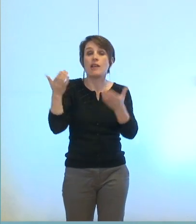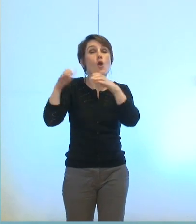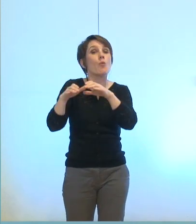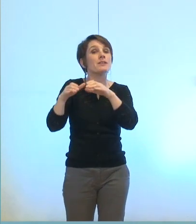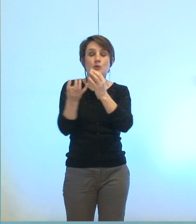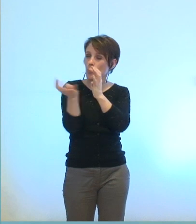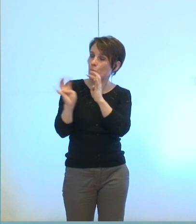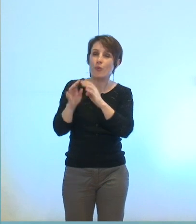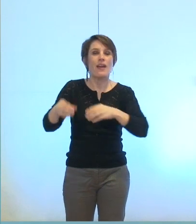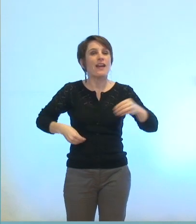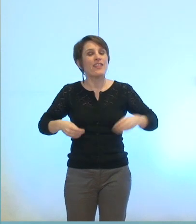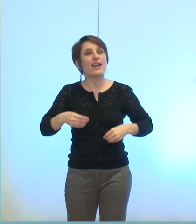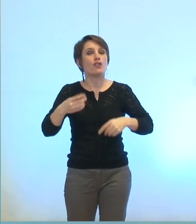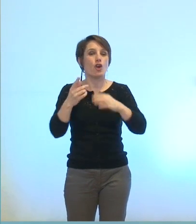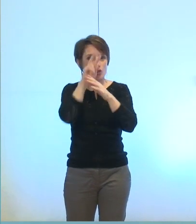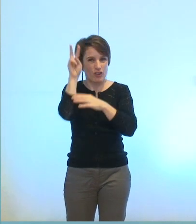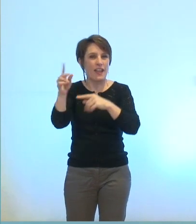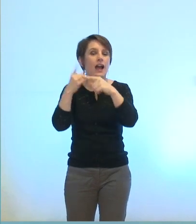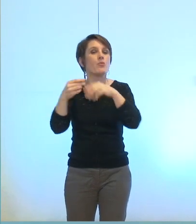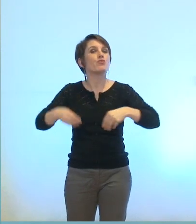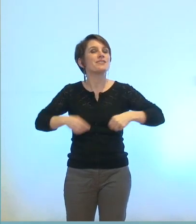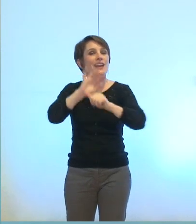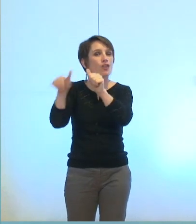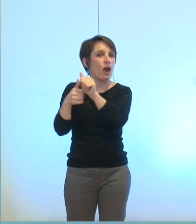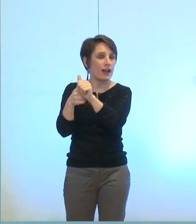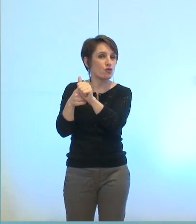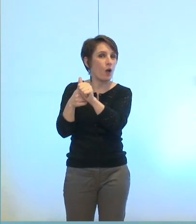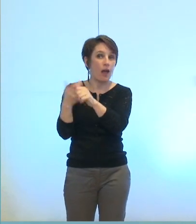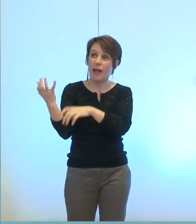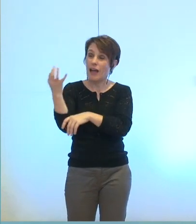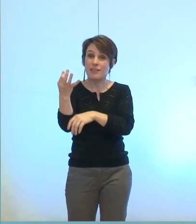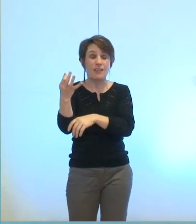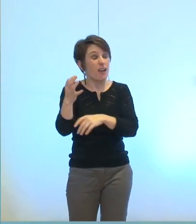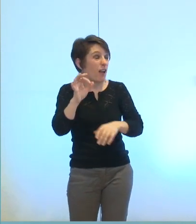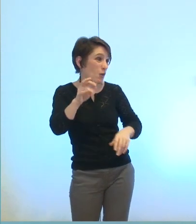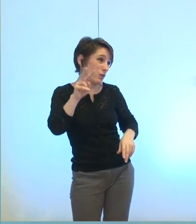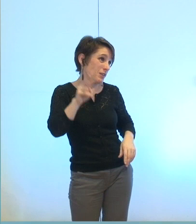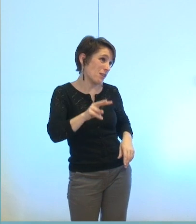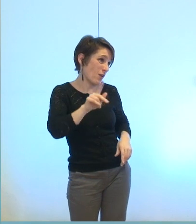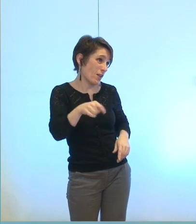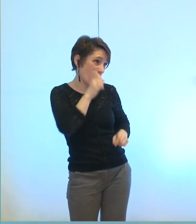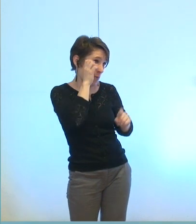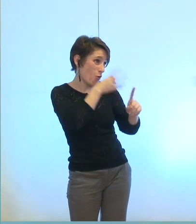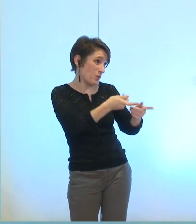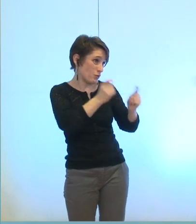adjoint oui on n pas pu répondre à cette mission qui nous était